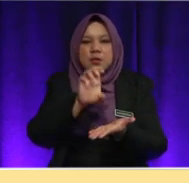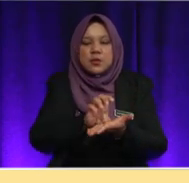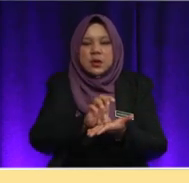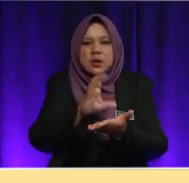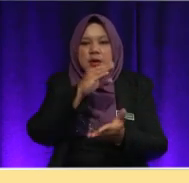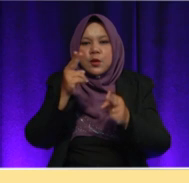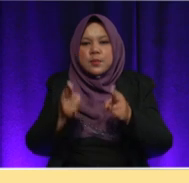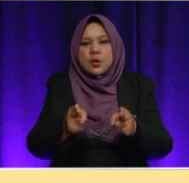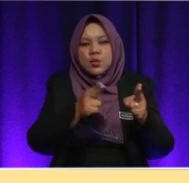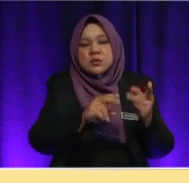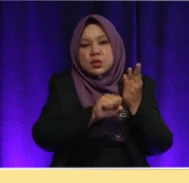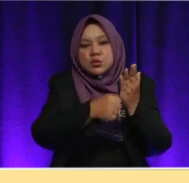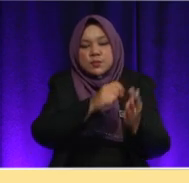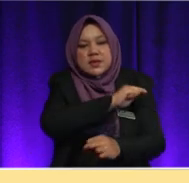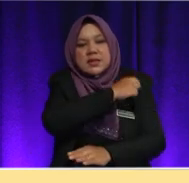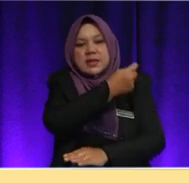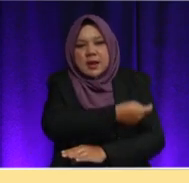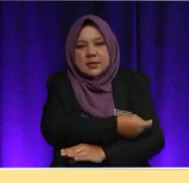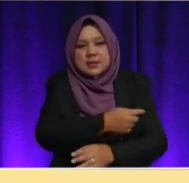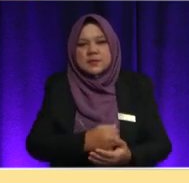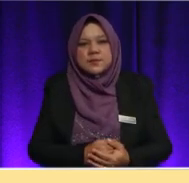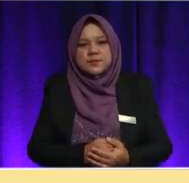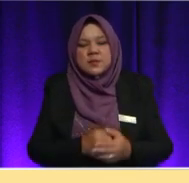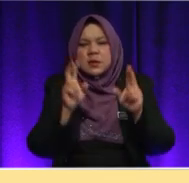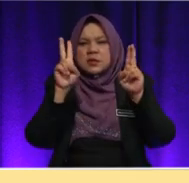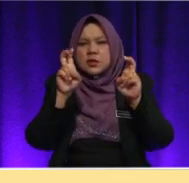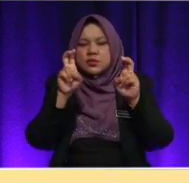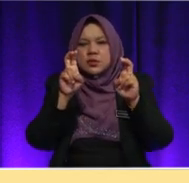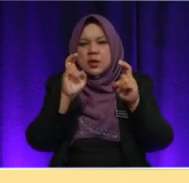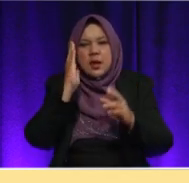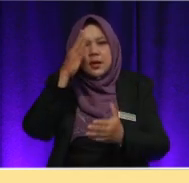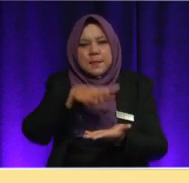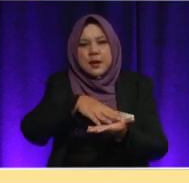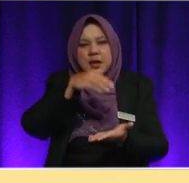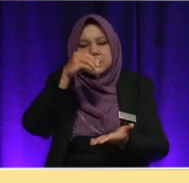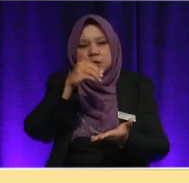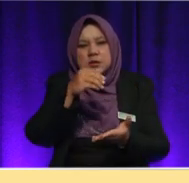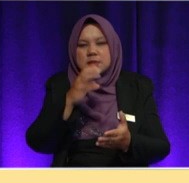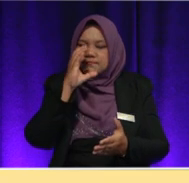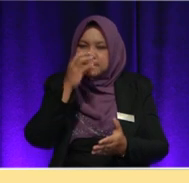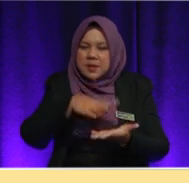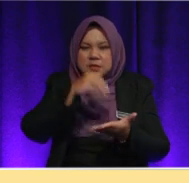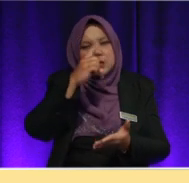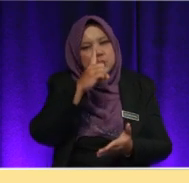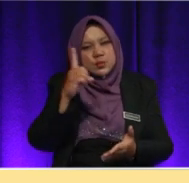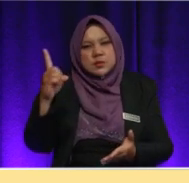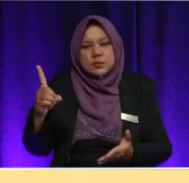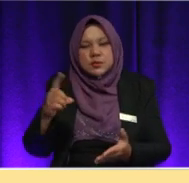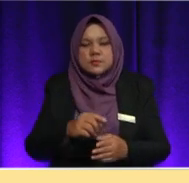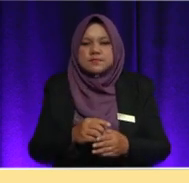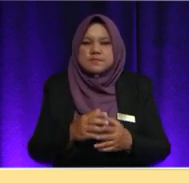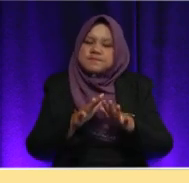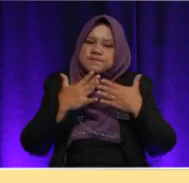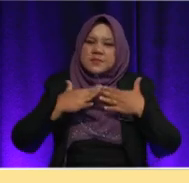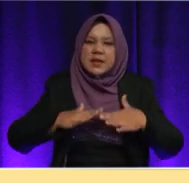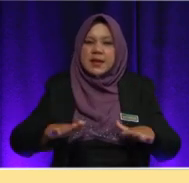pengurusan sumber tenaga Oke ini topi yang kayak kita belajar dan kita kupas satu persatu kita belajar secara santai